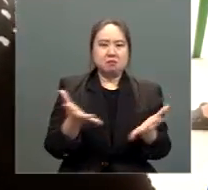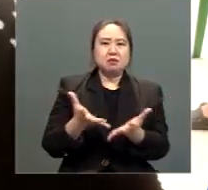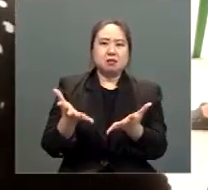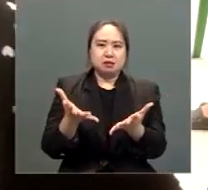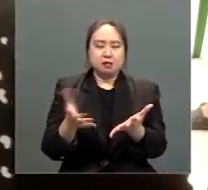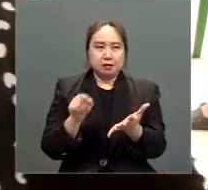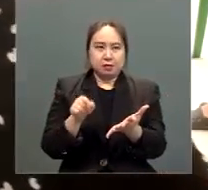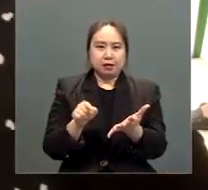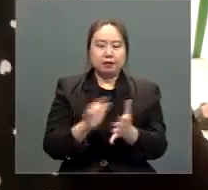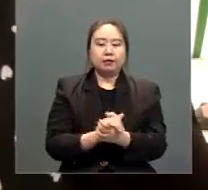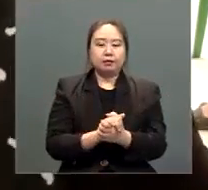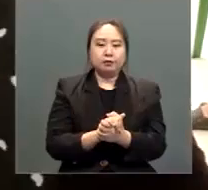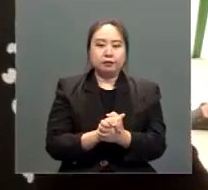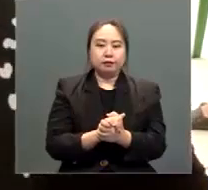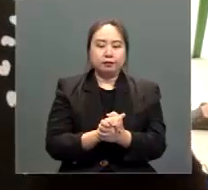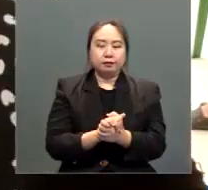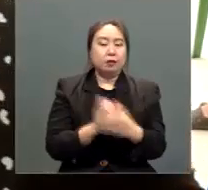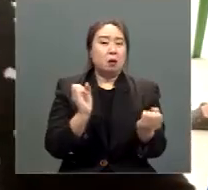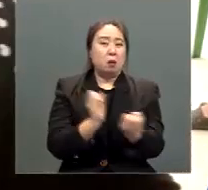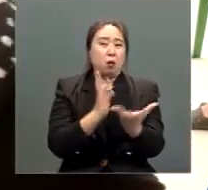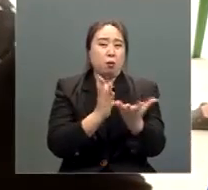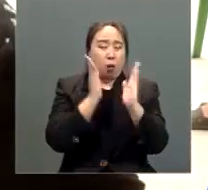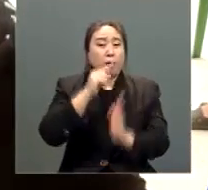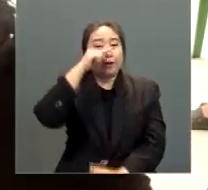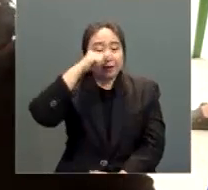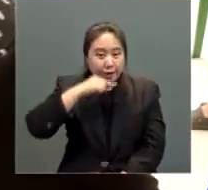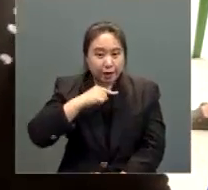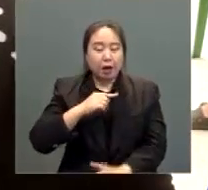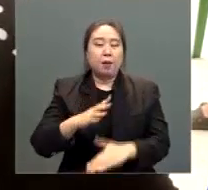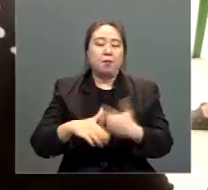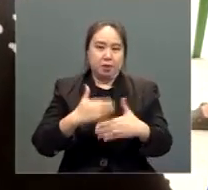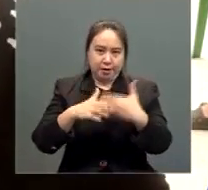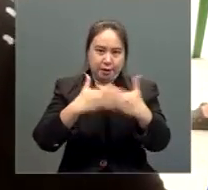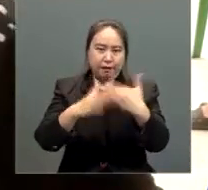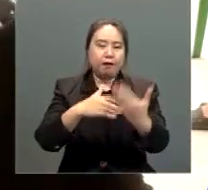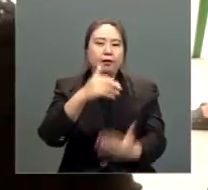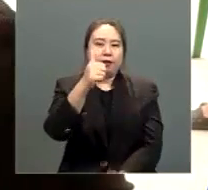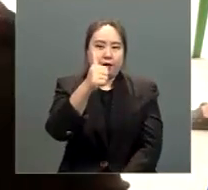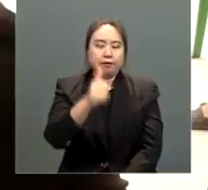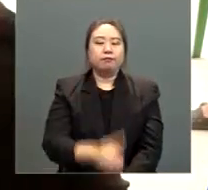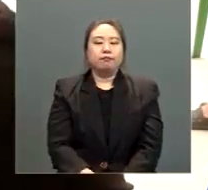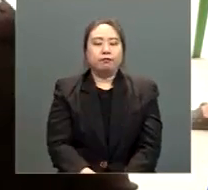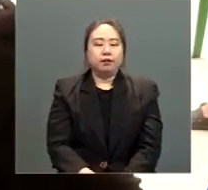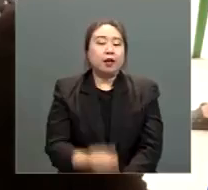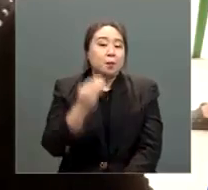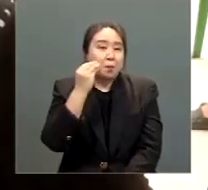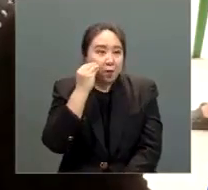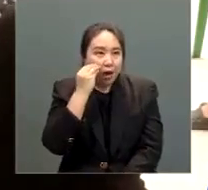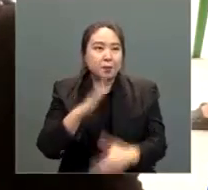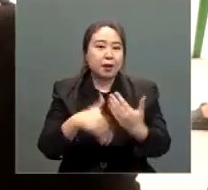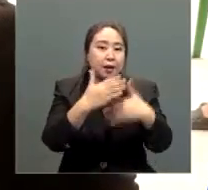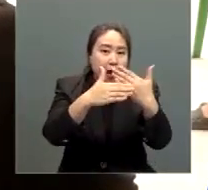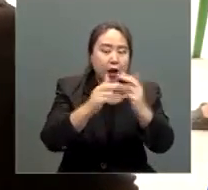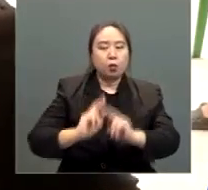นี้จะทำให้คนไทยในพัฒนาขึ้นมาพัฒนาบ้านพัฒนาตัวเ